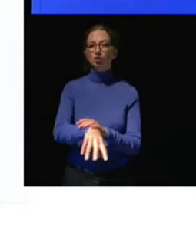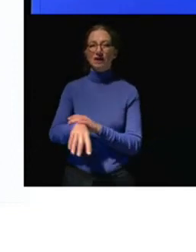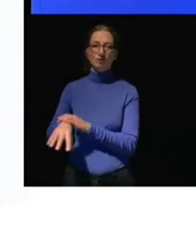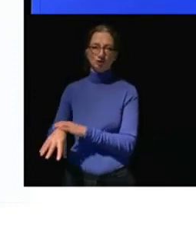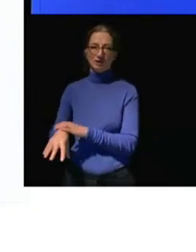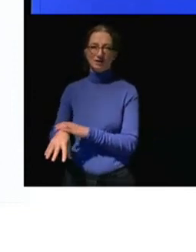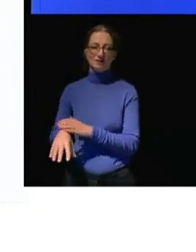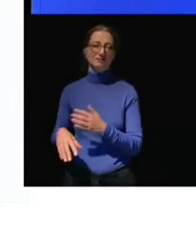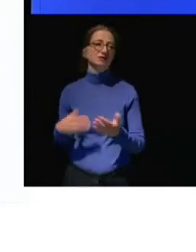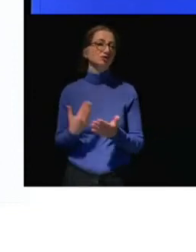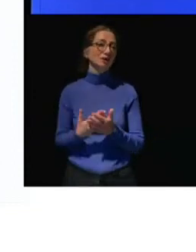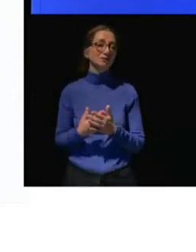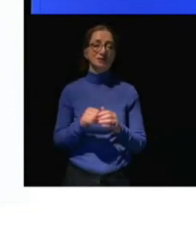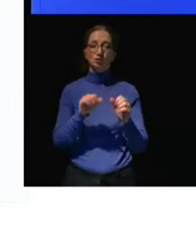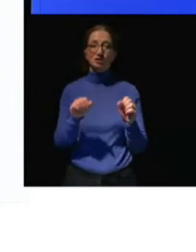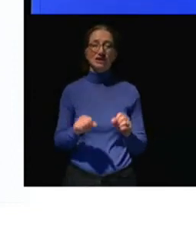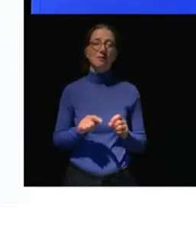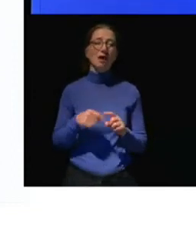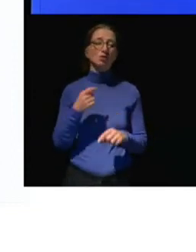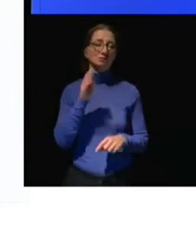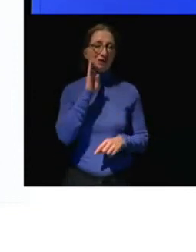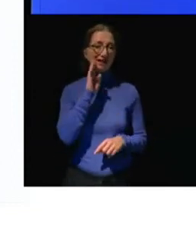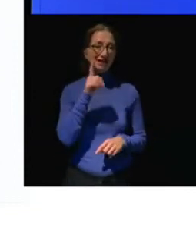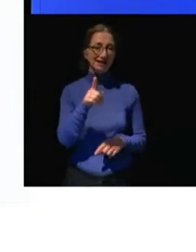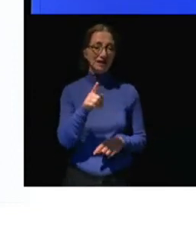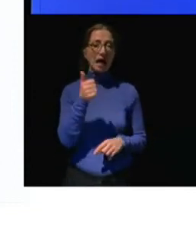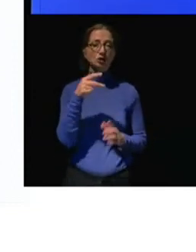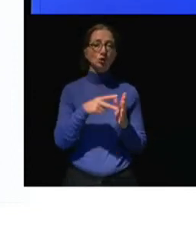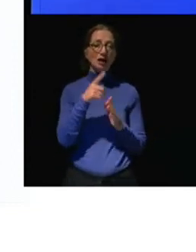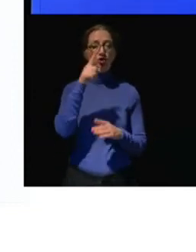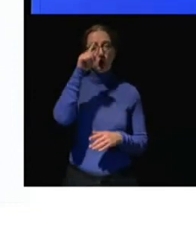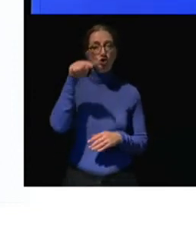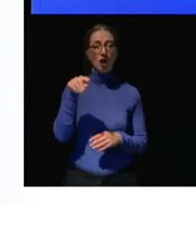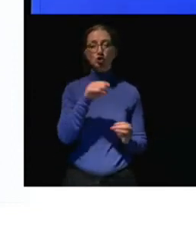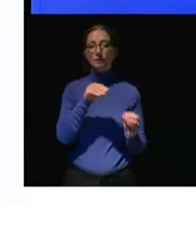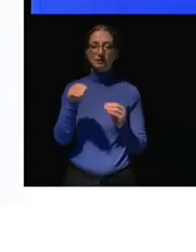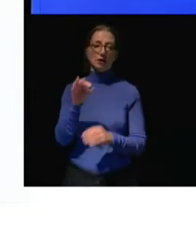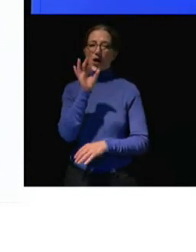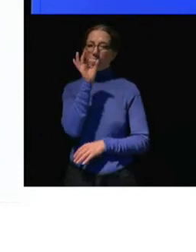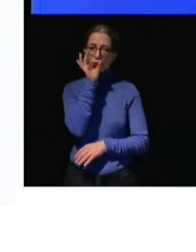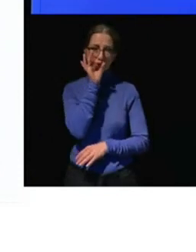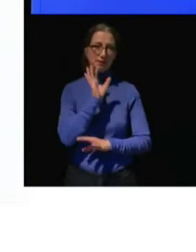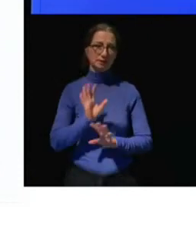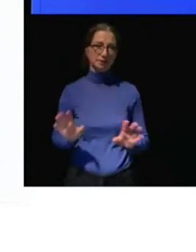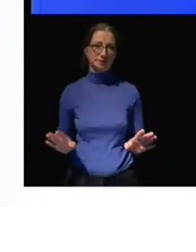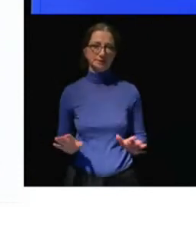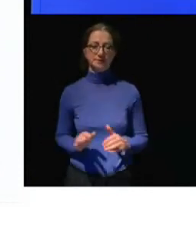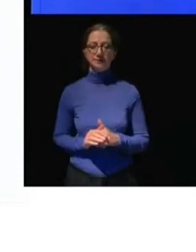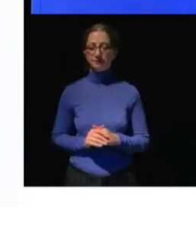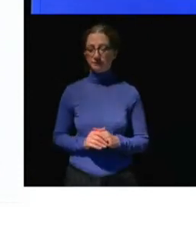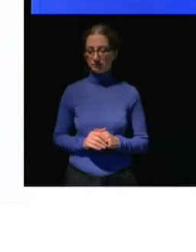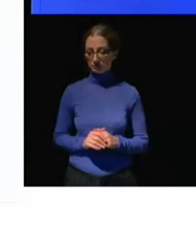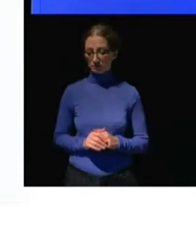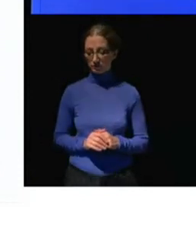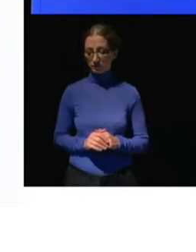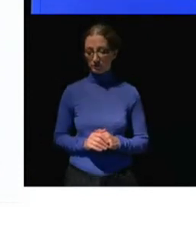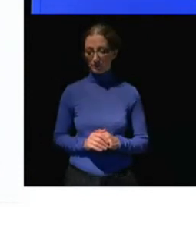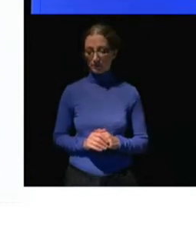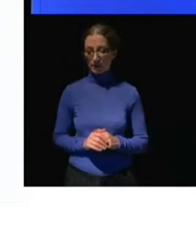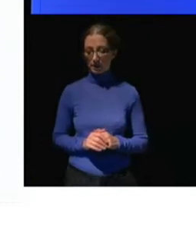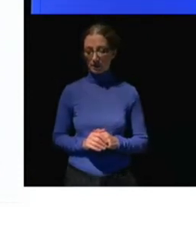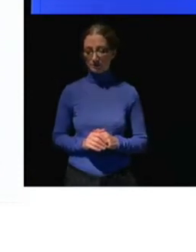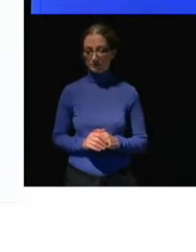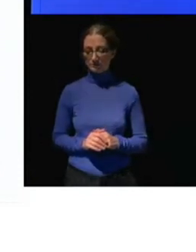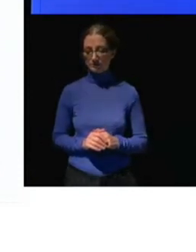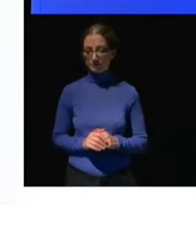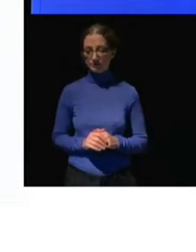jetzt nicht möglich, zum Beispiel das System aus Belgien 1:1 nach Deutschland zu übertragen. Es ist auch deutlich geworden, dass